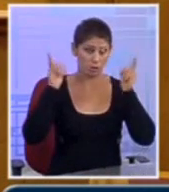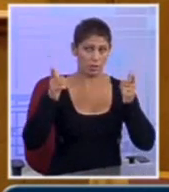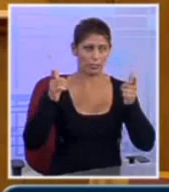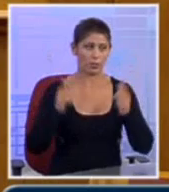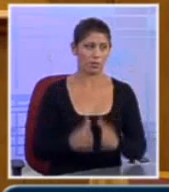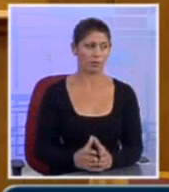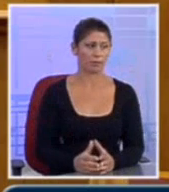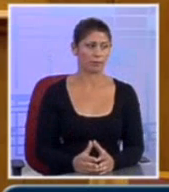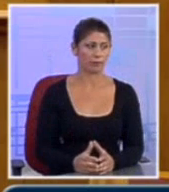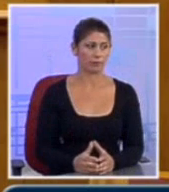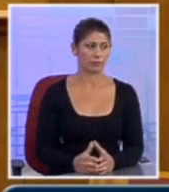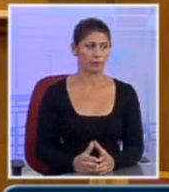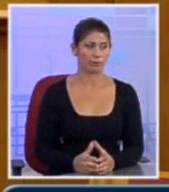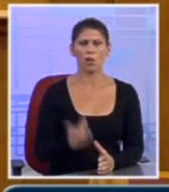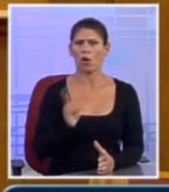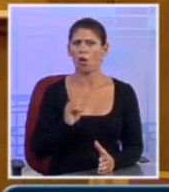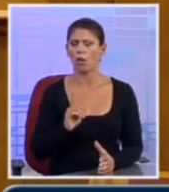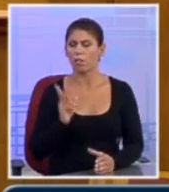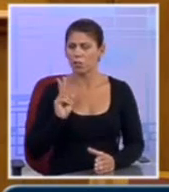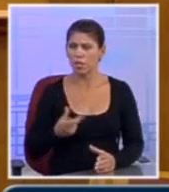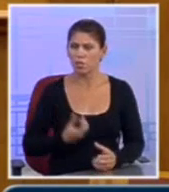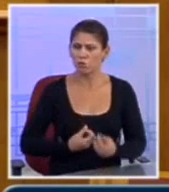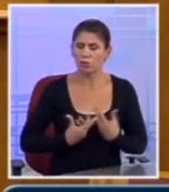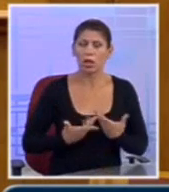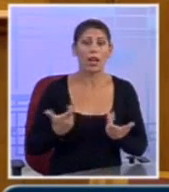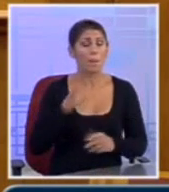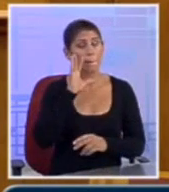Δημοκρατίας, όχι με κακεντρέχεια, αλλά